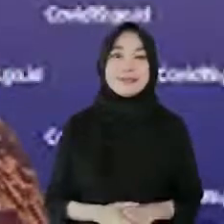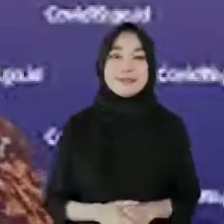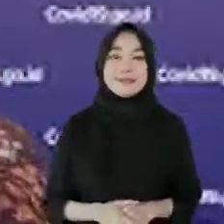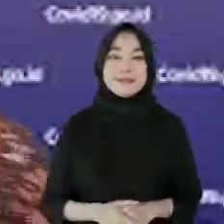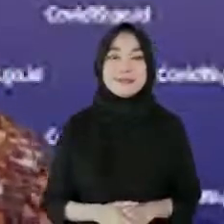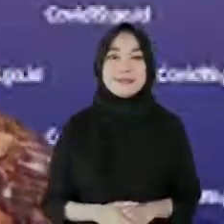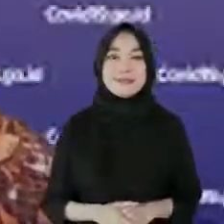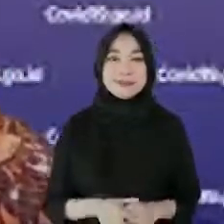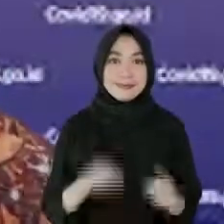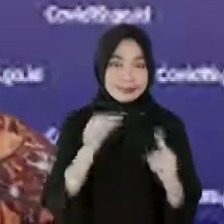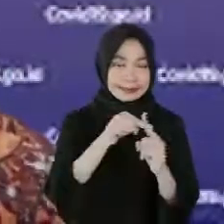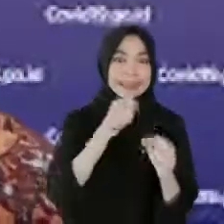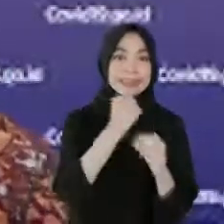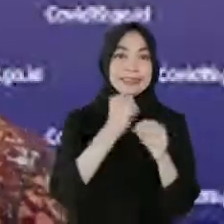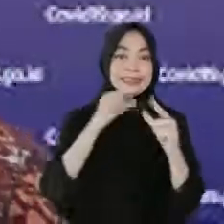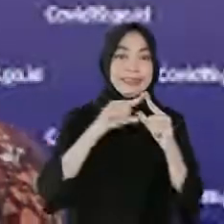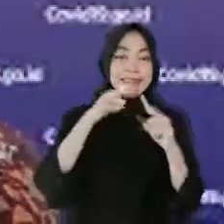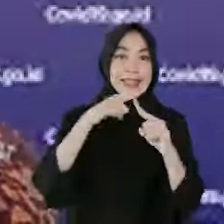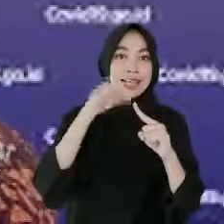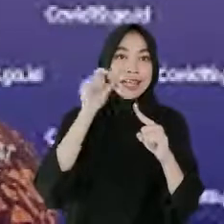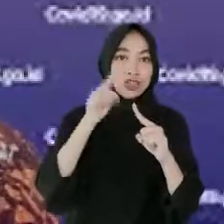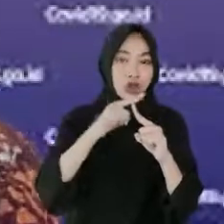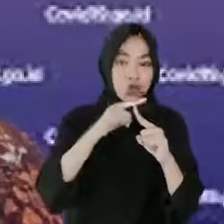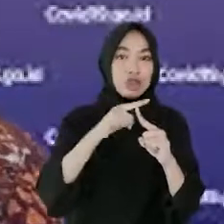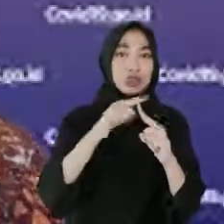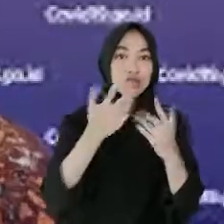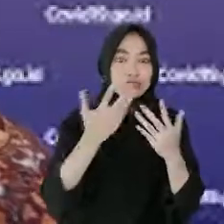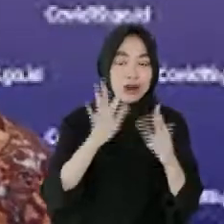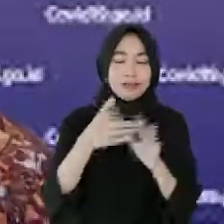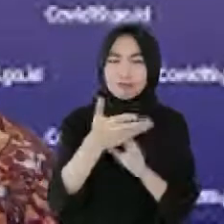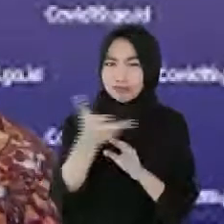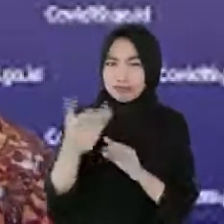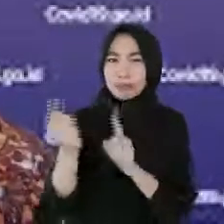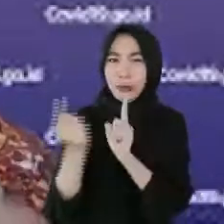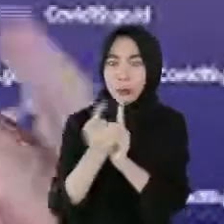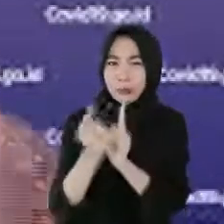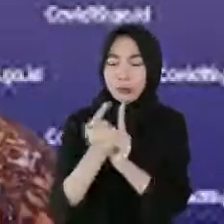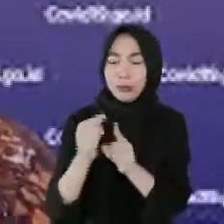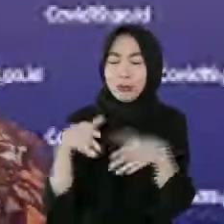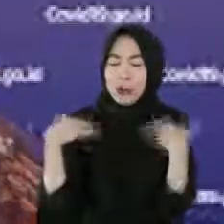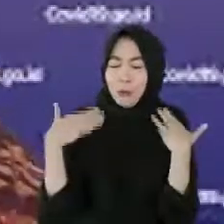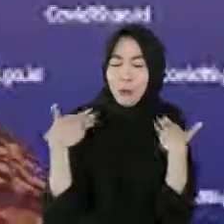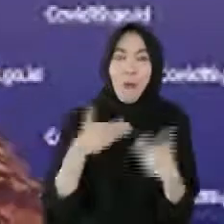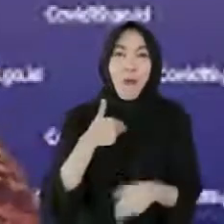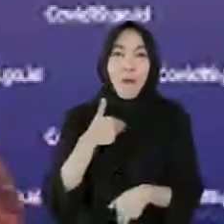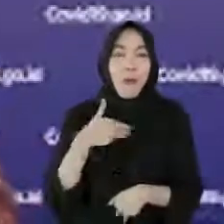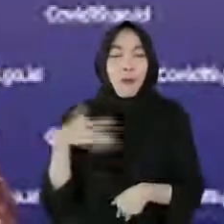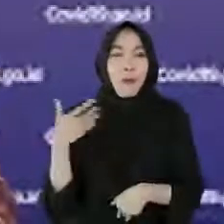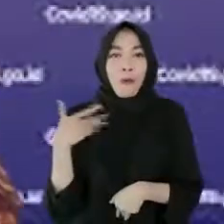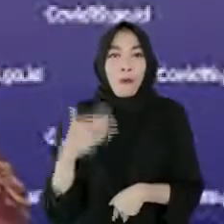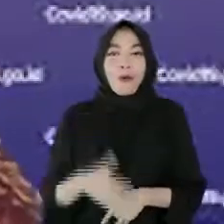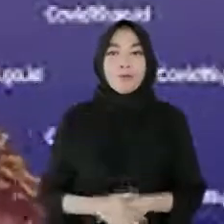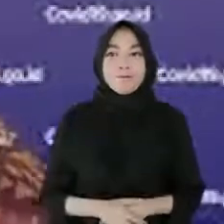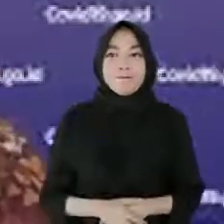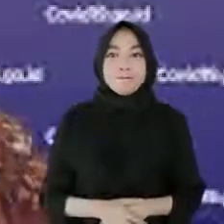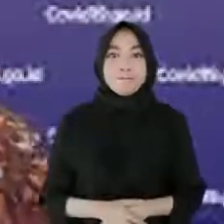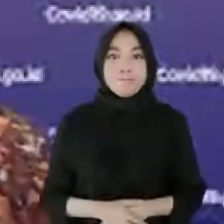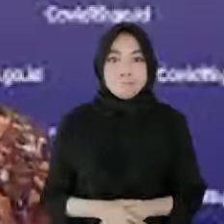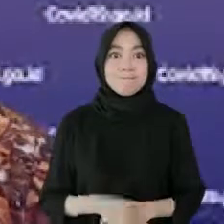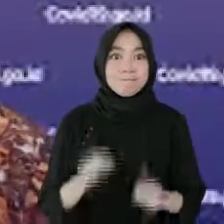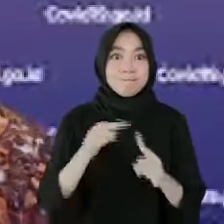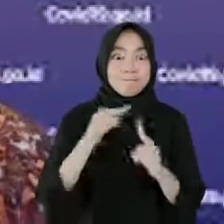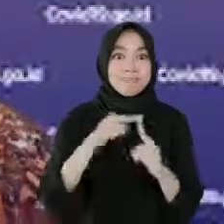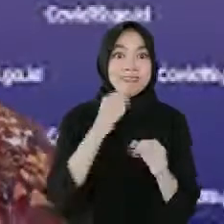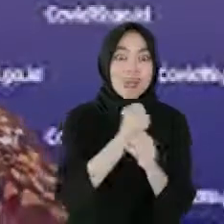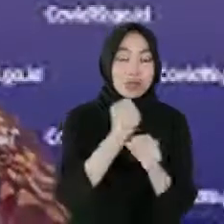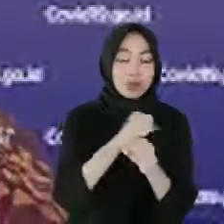baik eh senang bisa lebat berjumpa dan baper dah berdialog dengan Pak Gatot ya baiknya